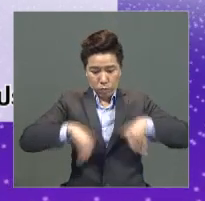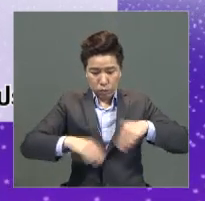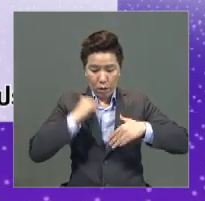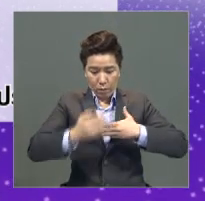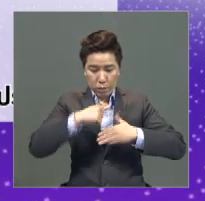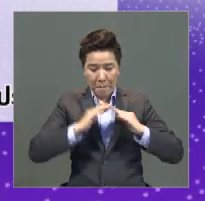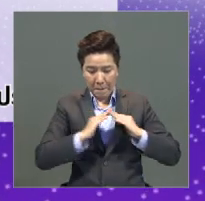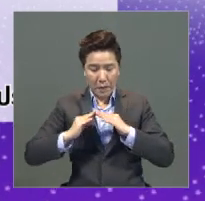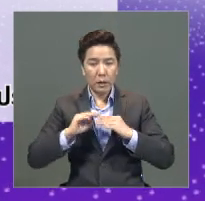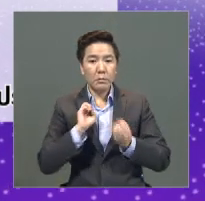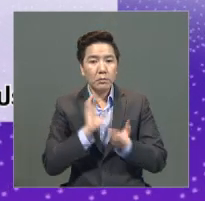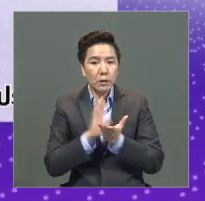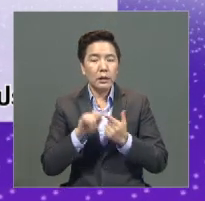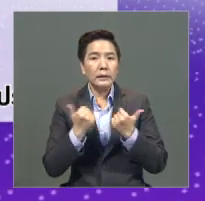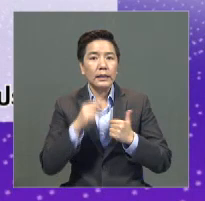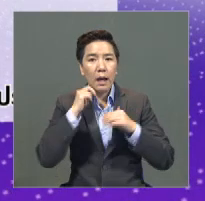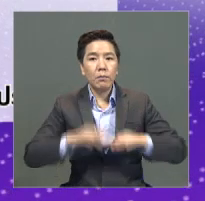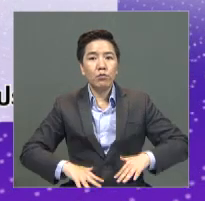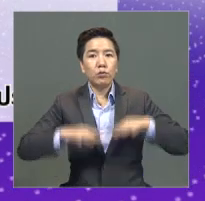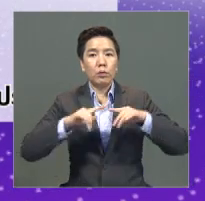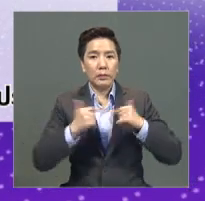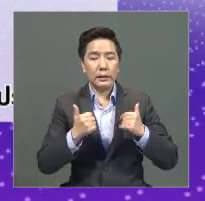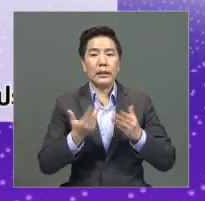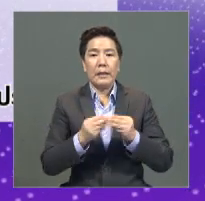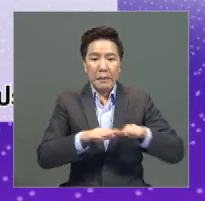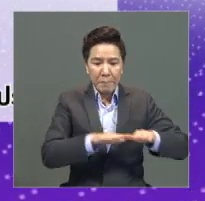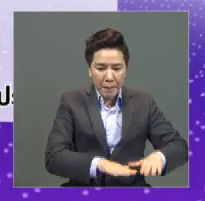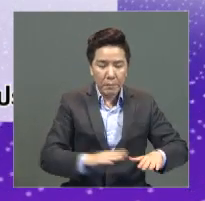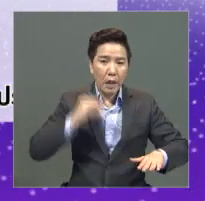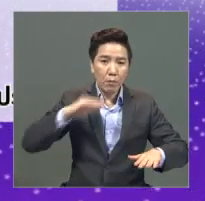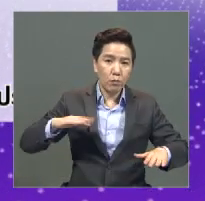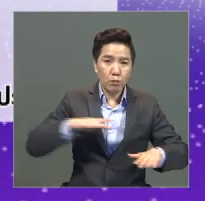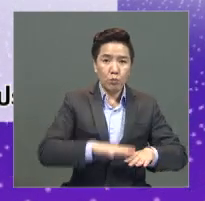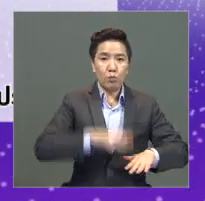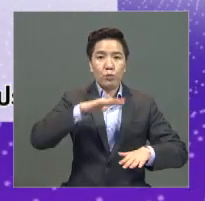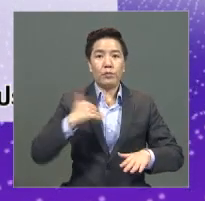ครับทำให้ได้รับผลกระทบโดยเฉพาะในพื้นที่ที่เกิดการขาดและก็พื้นที่ลุ่มต่ำนะครับอ่ะ